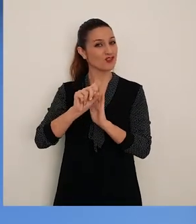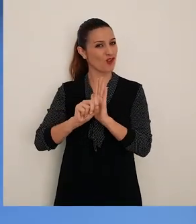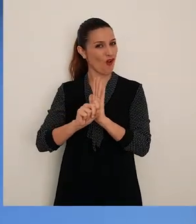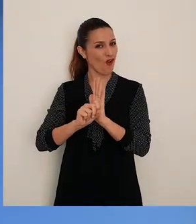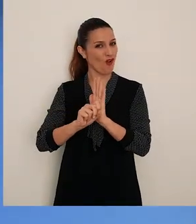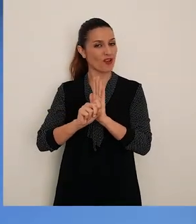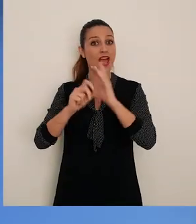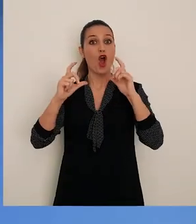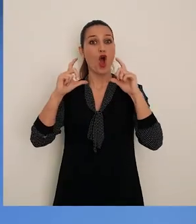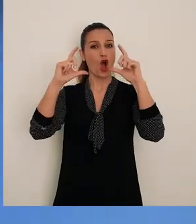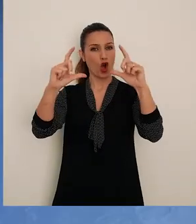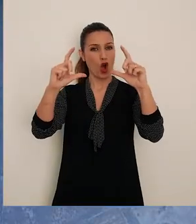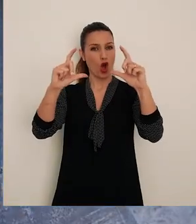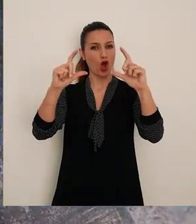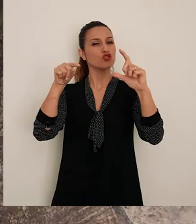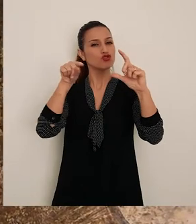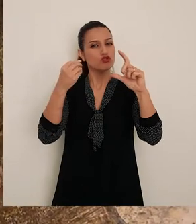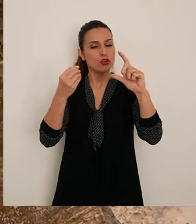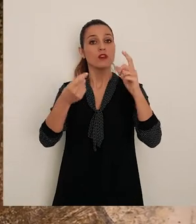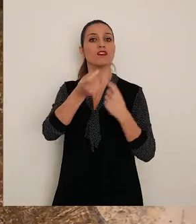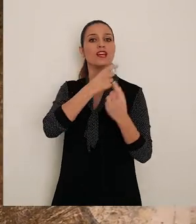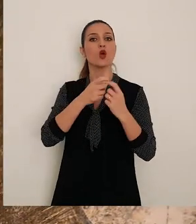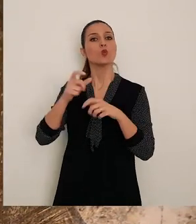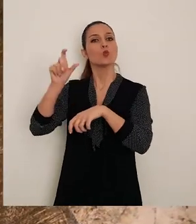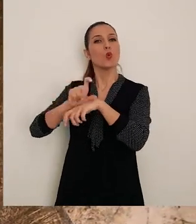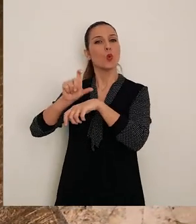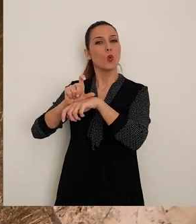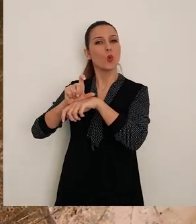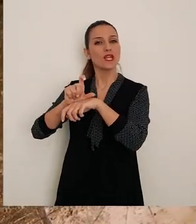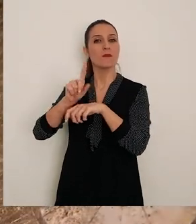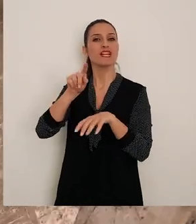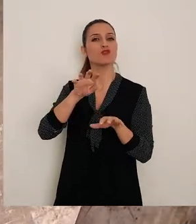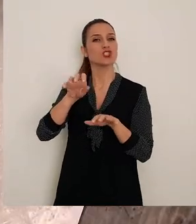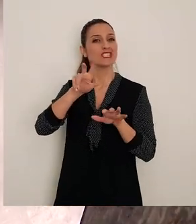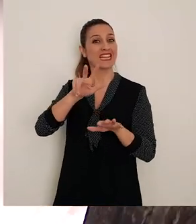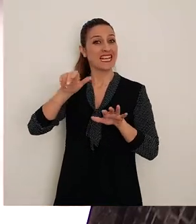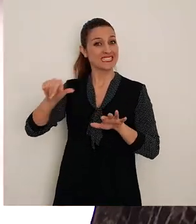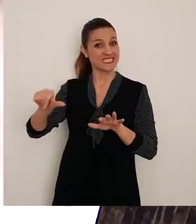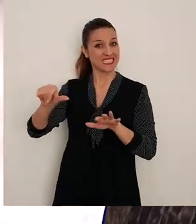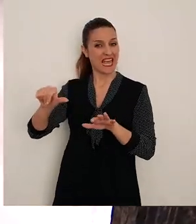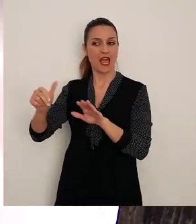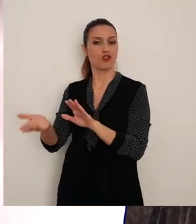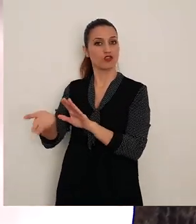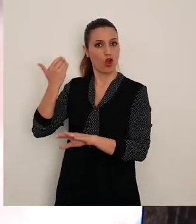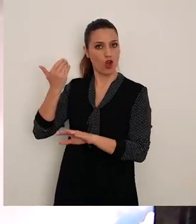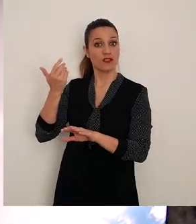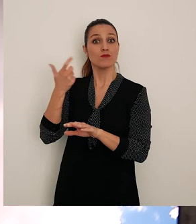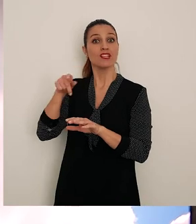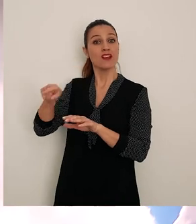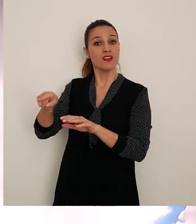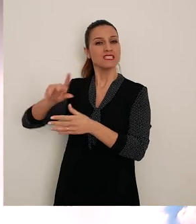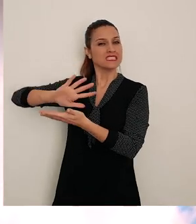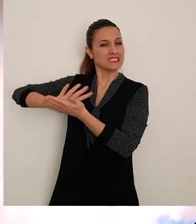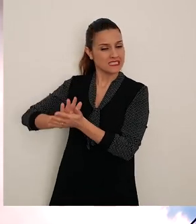tradizione locale, l'orologio presente sulla torre fu sottratto ai turchi nel 1536, dopo che essi furono stati sconfitti